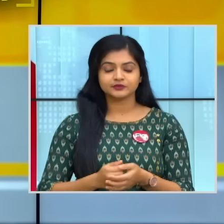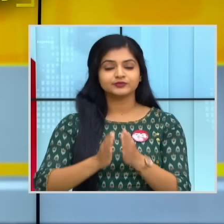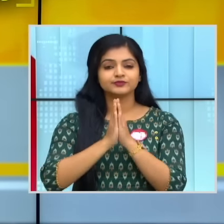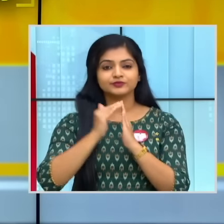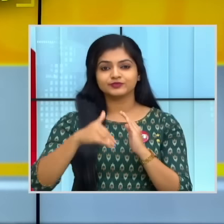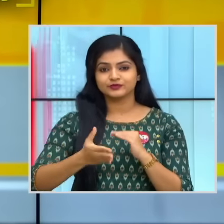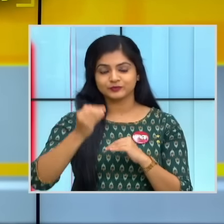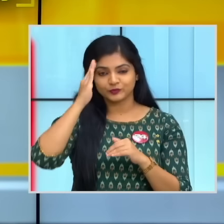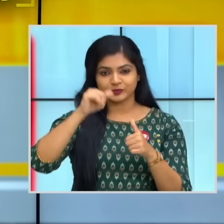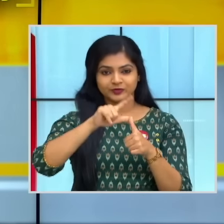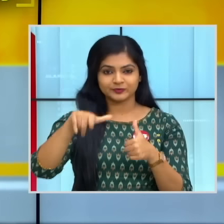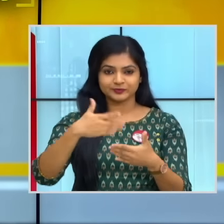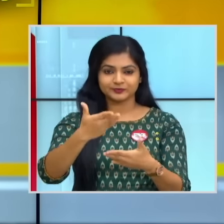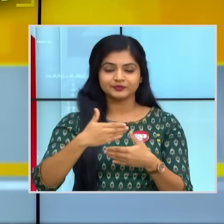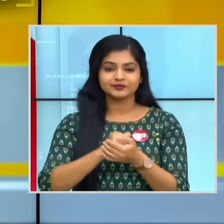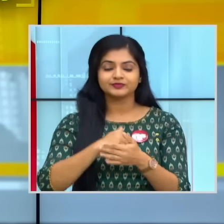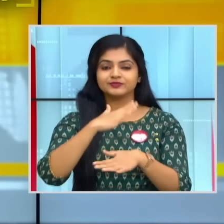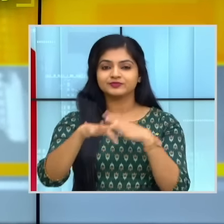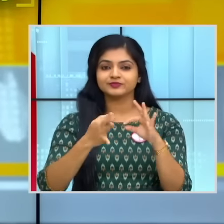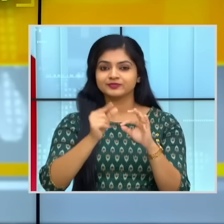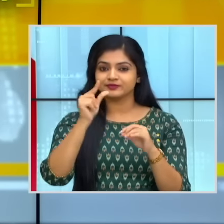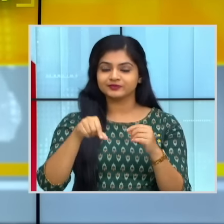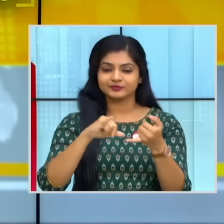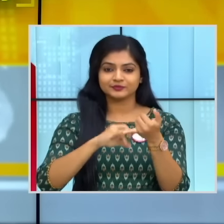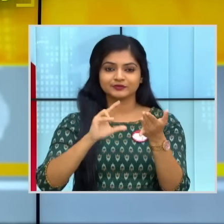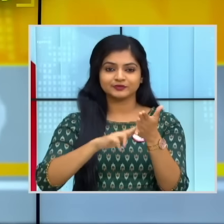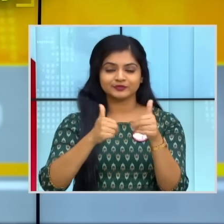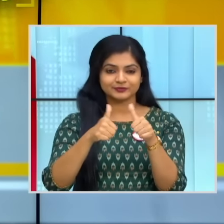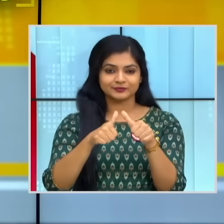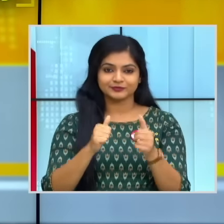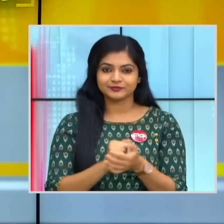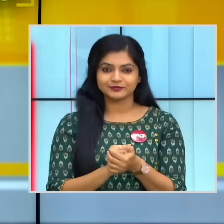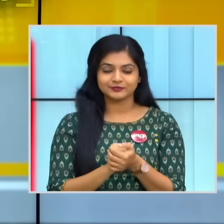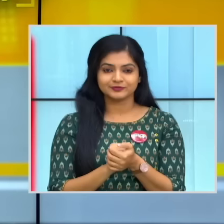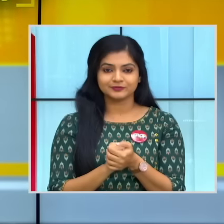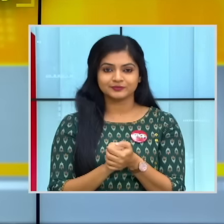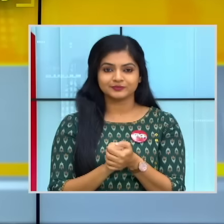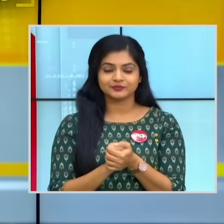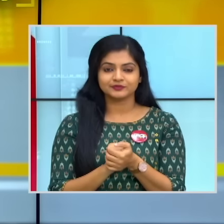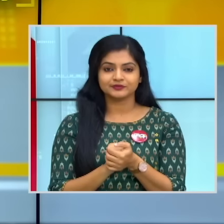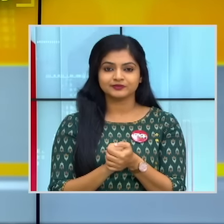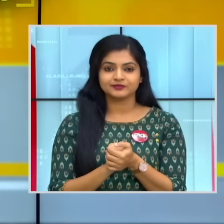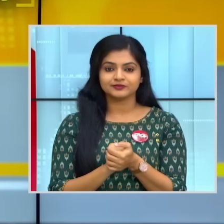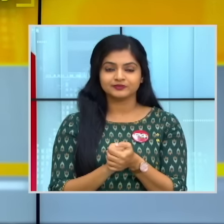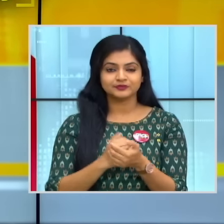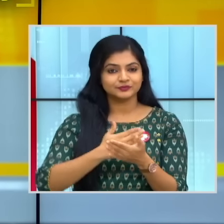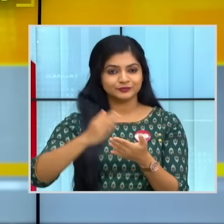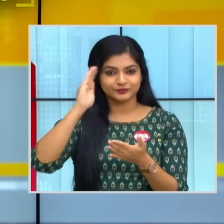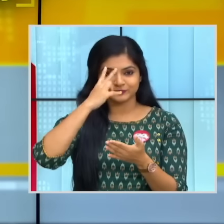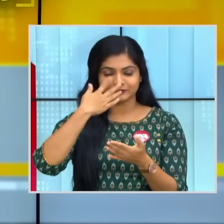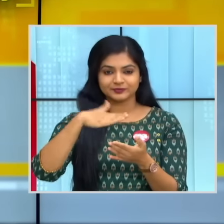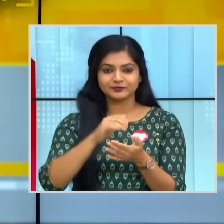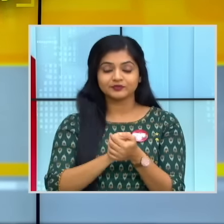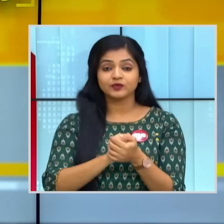നമസ്കാരം. ഇപ്പോൾ കിട്ടിയതിലേക്ക് എല്ലാ പ്രേക്ഷകർക്കും സ്വാഗതം. ഞാൻ പ്രവിത ലക്ഷ്മി. എന്നോടൊപ്പം കേൾവി പരിമിതരെ സഹായിക്കാൻ സോന ജെറിയും ചേരുന്നു. വിശദമായ